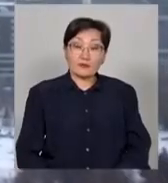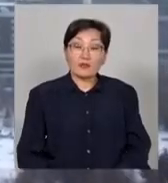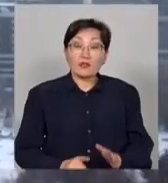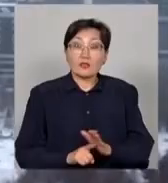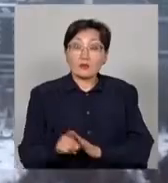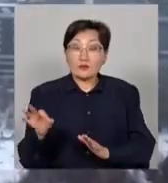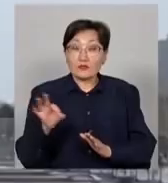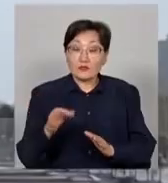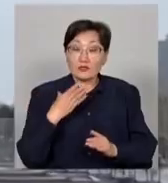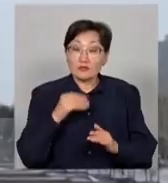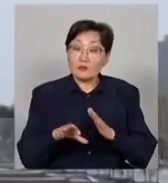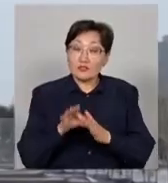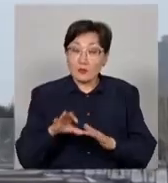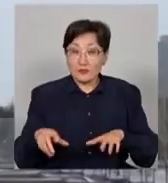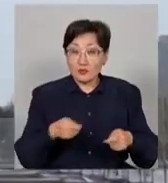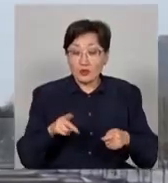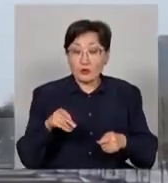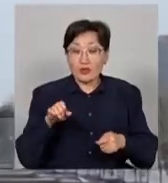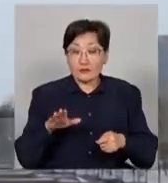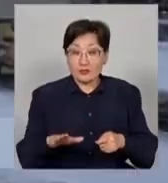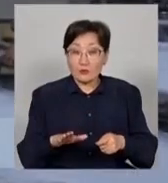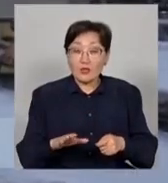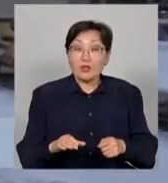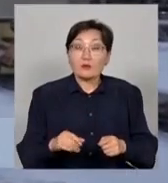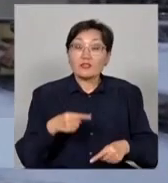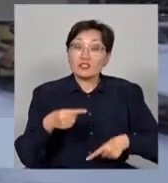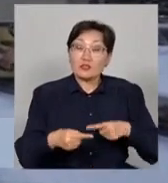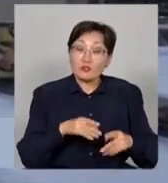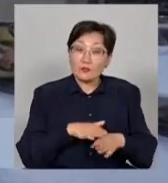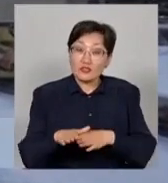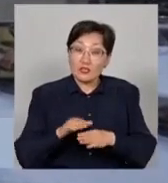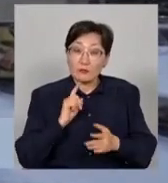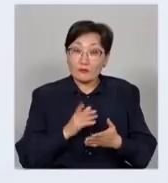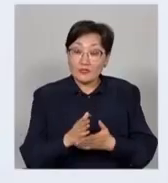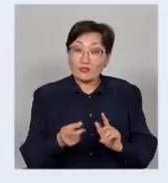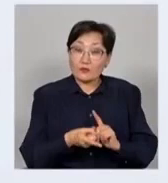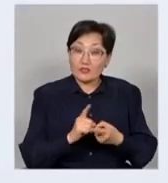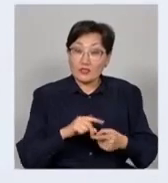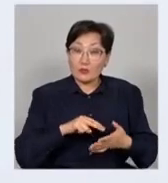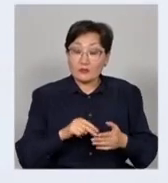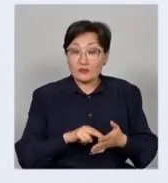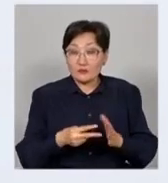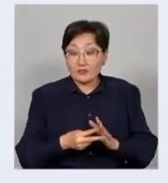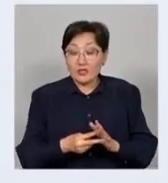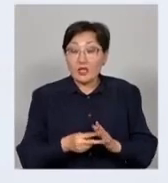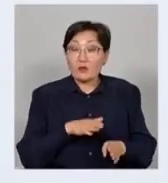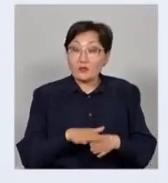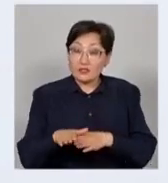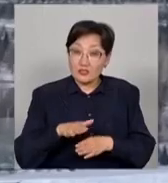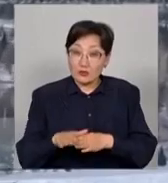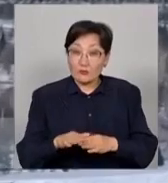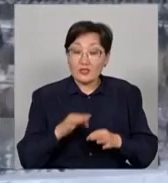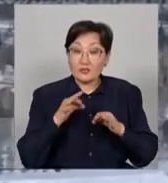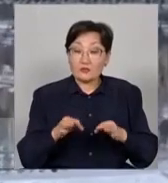Начиная с момента своего избрания, президент Касым-Жомарт Токаев последовательно реализует политические реформы и планомерно идет к их осуществлению,